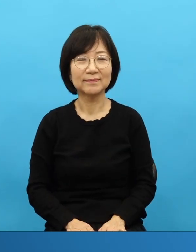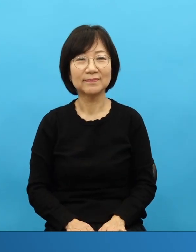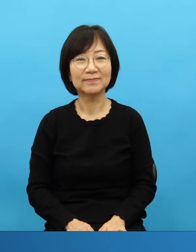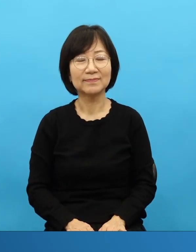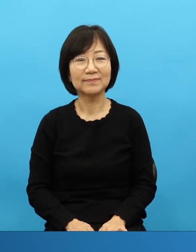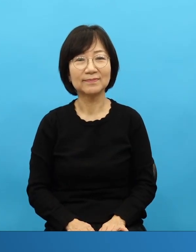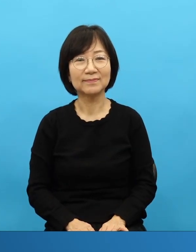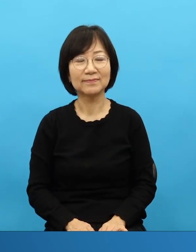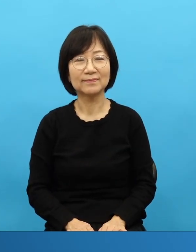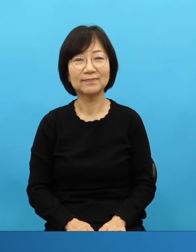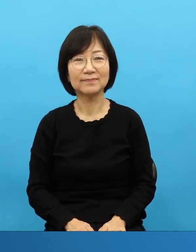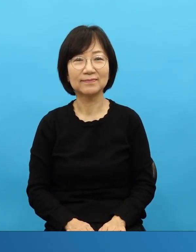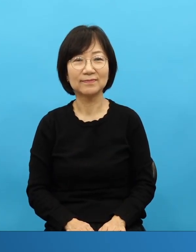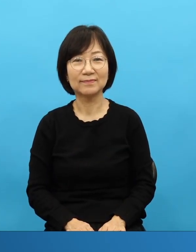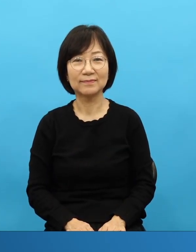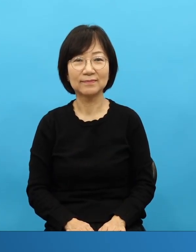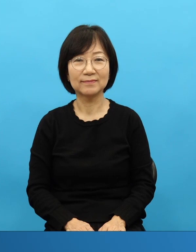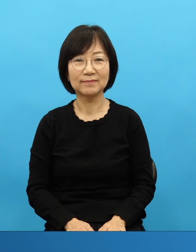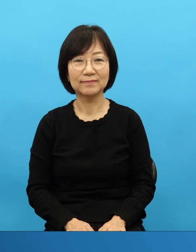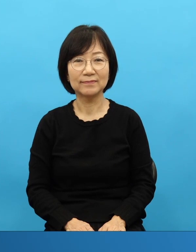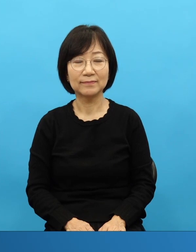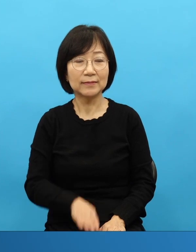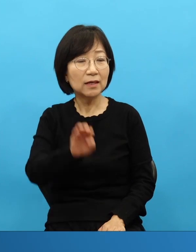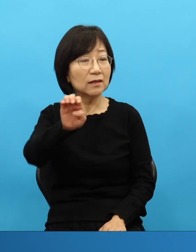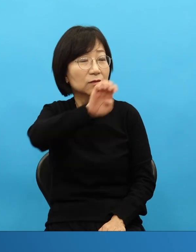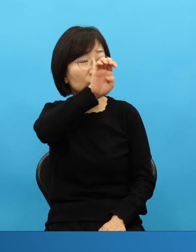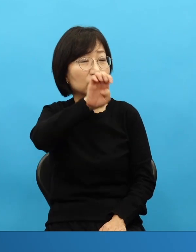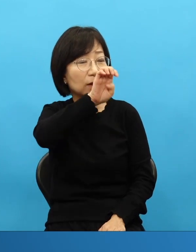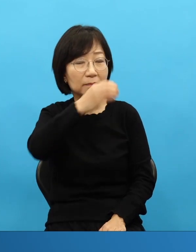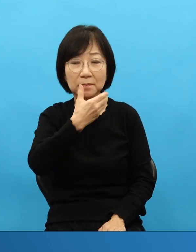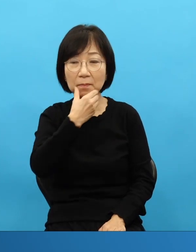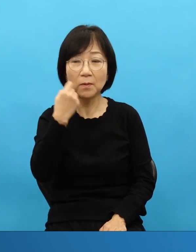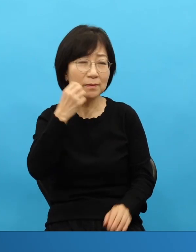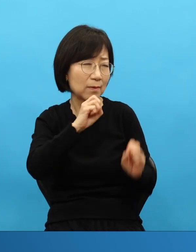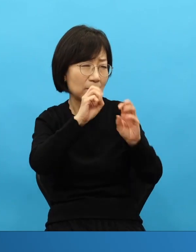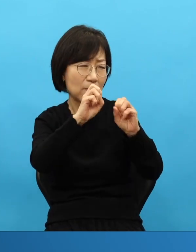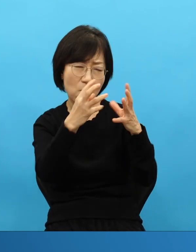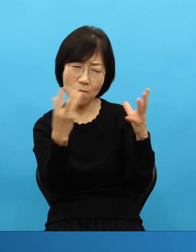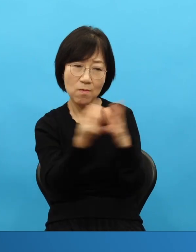다른 것으로 유럽 복음화 불가능합니다. That Europe evangelization is